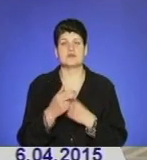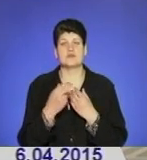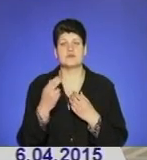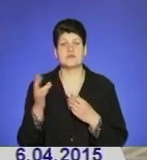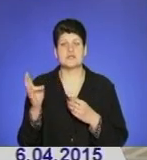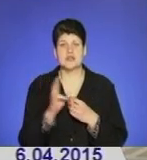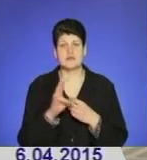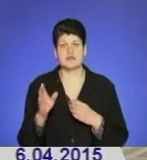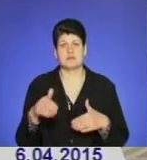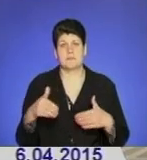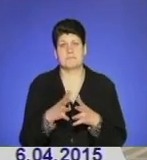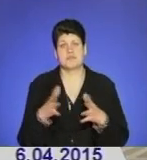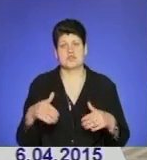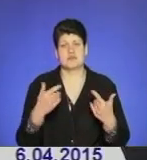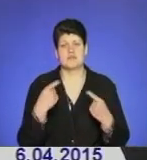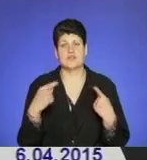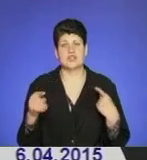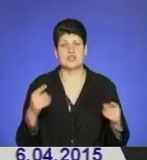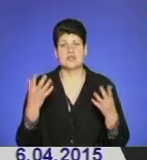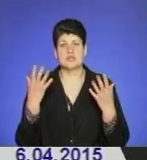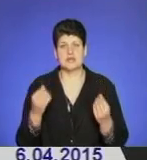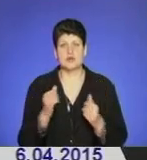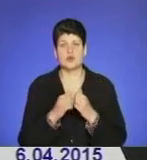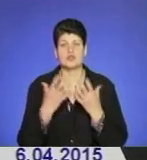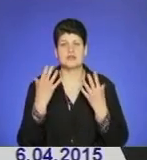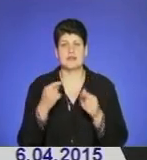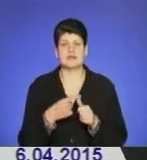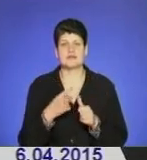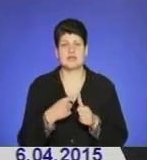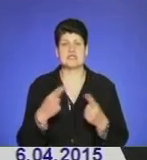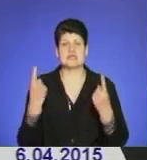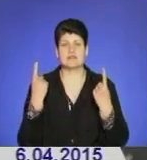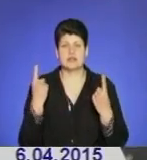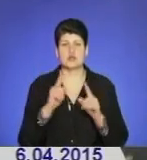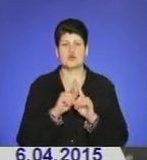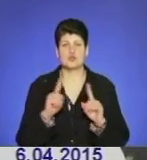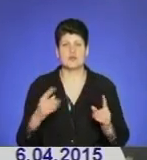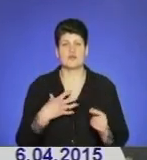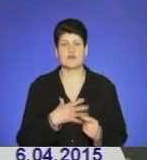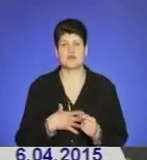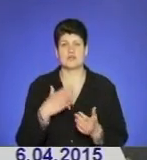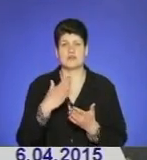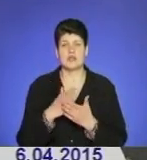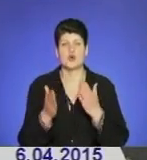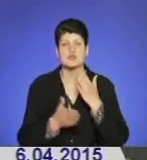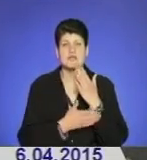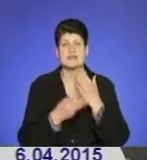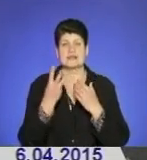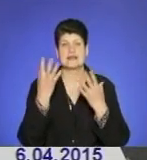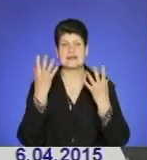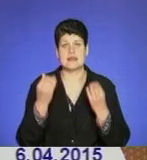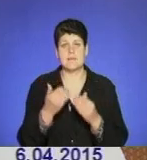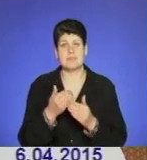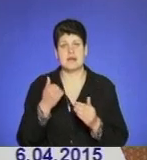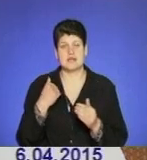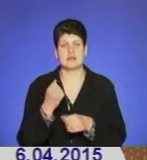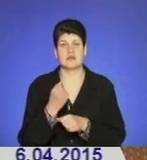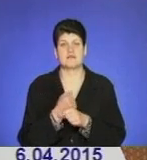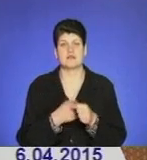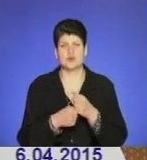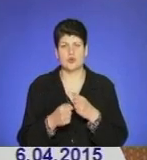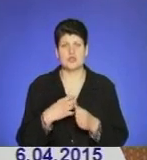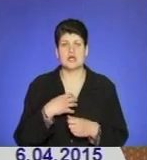часу, ніж в інші дні. Кожен день називається великим, особливо важливими вважаються останні три дні перед Великоднем. А